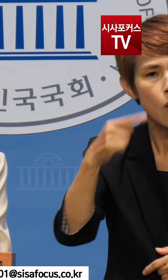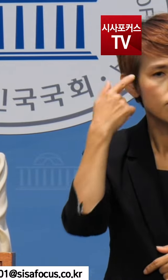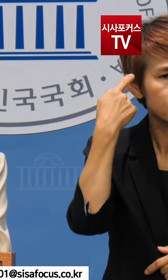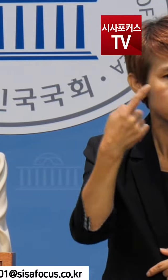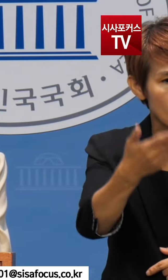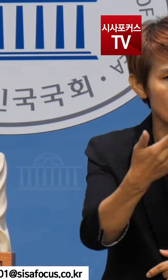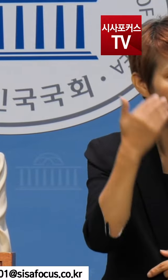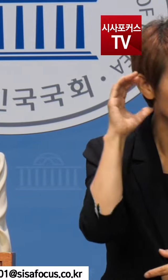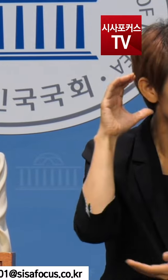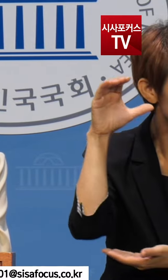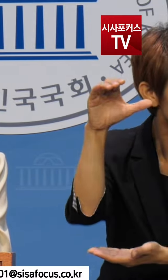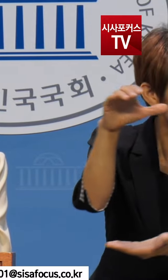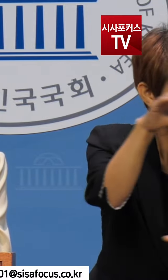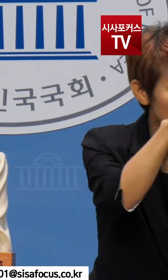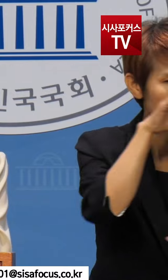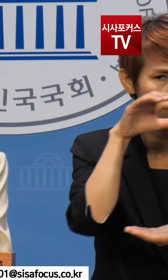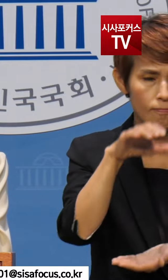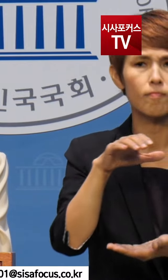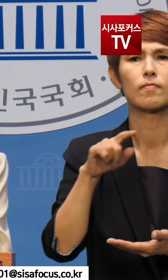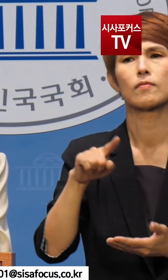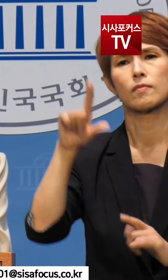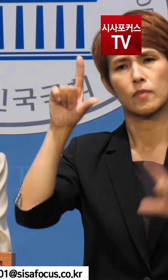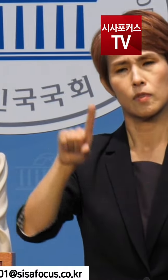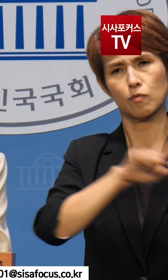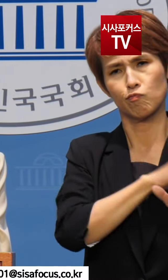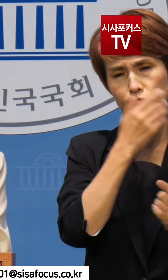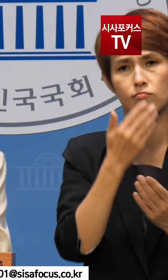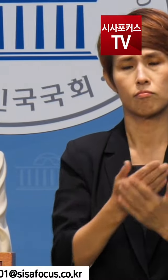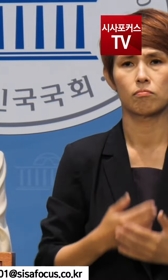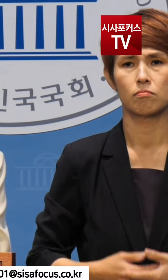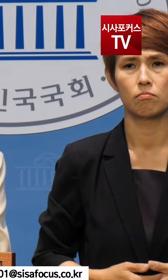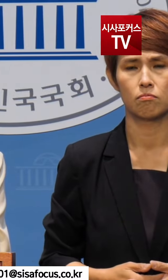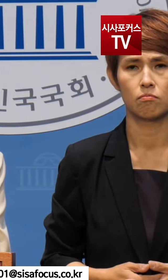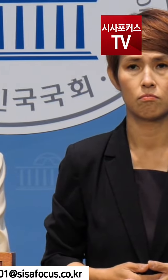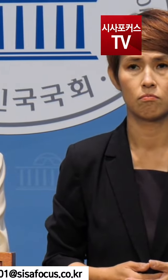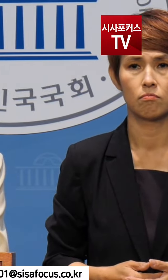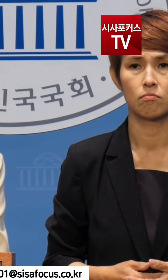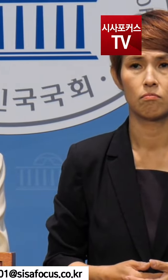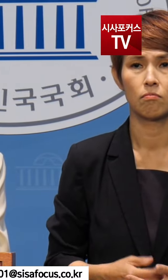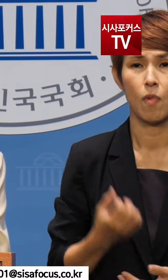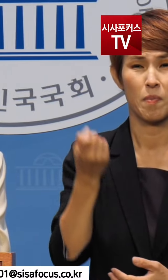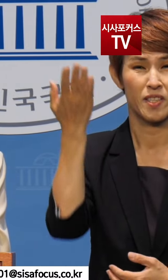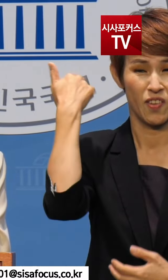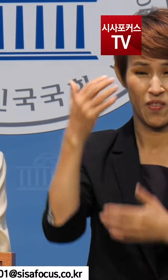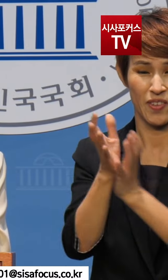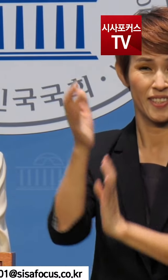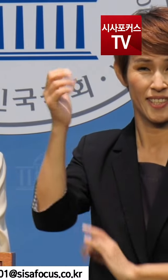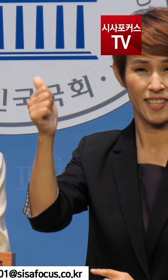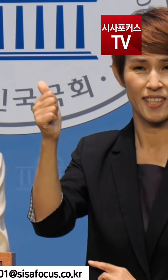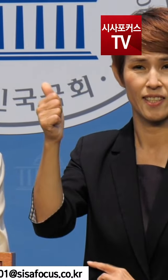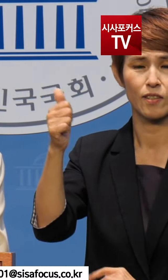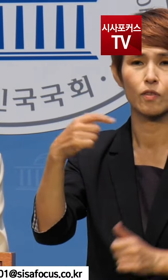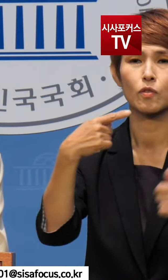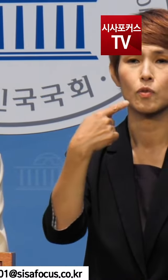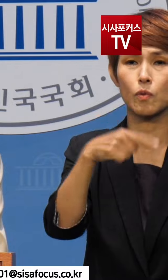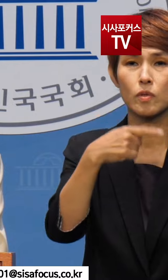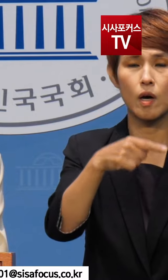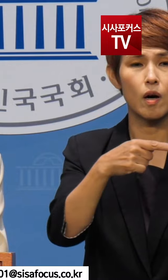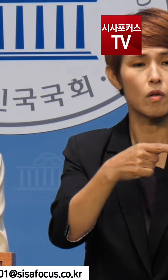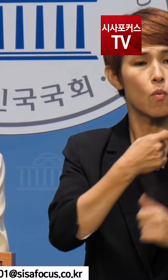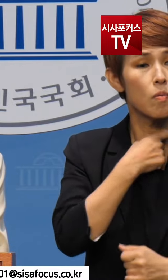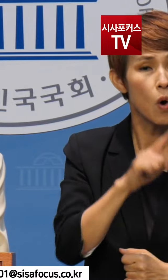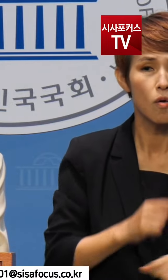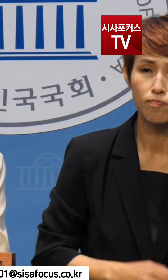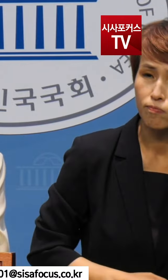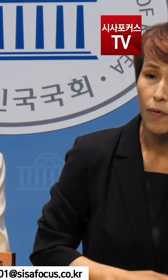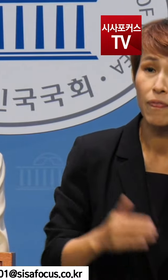목소리를 제대로 들으려고 하는 그 자세인 것입니다. 얼마 전 정 원장은 교사의 목소리를